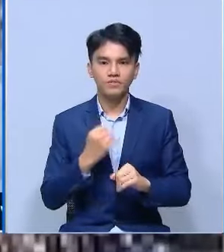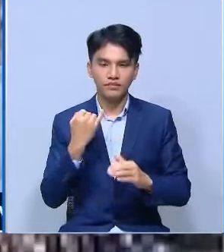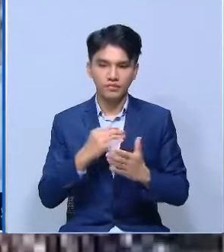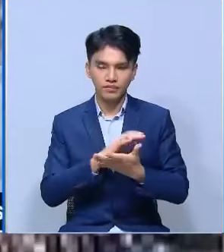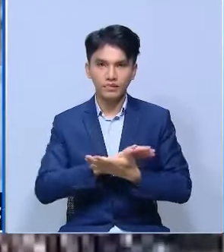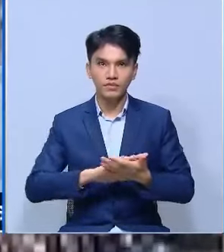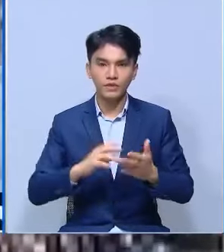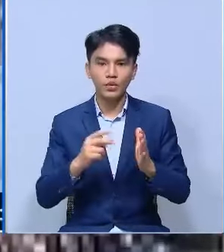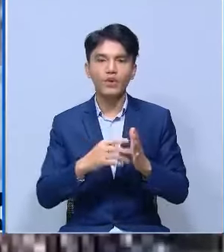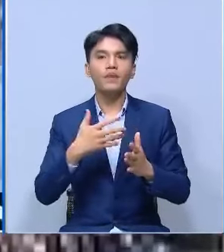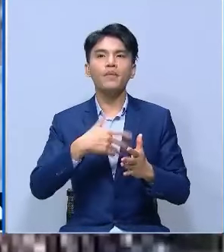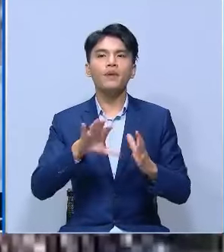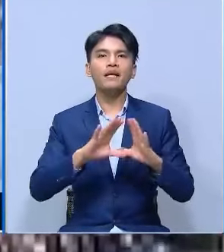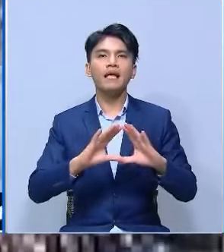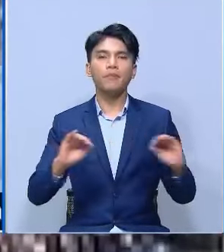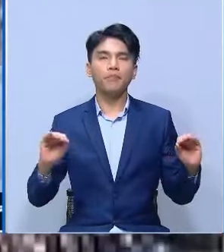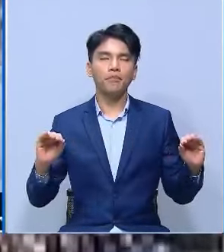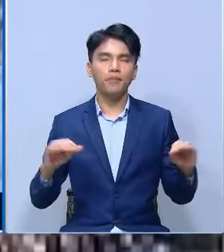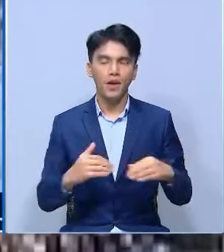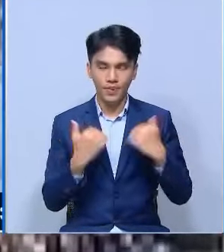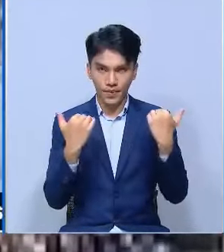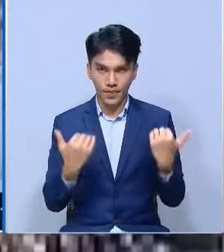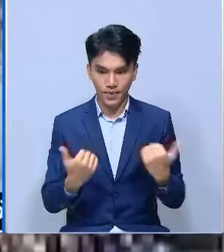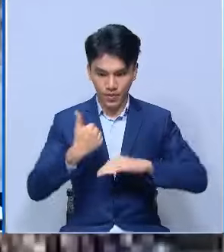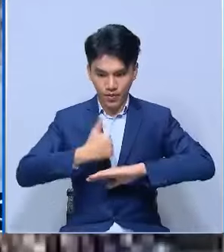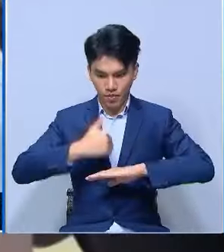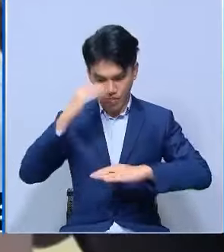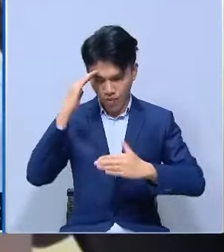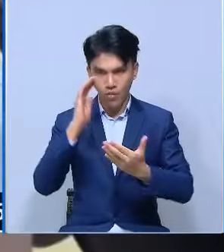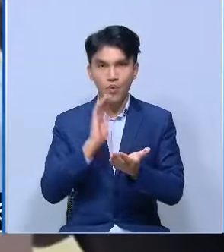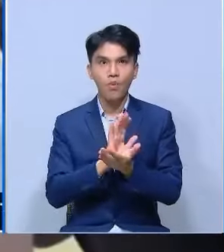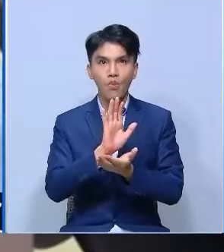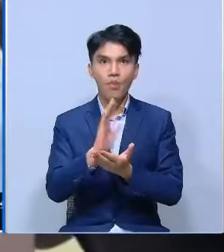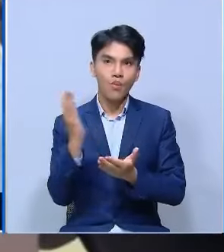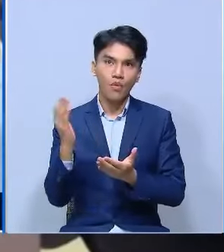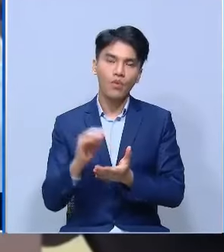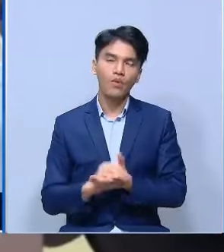ค่ายทหารเงียบกริบล่าสุดผู้บังคับบัญชาของพลทหารทานเท